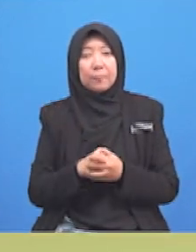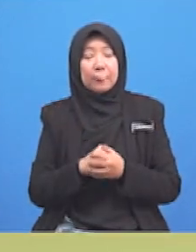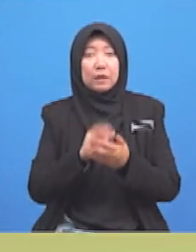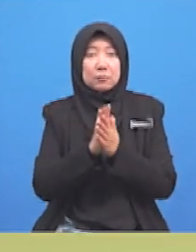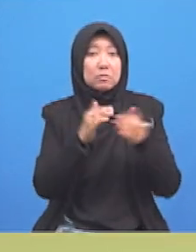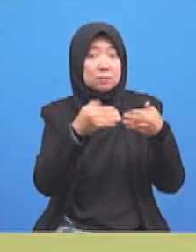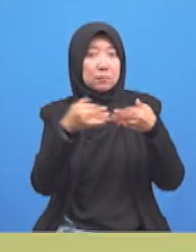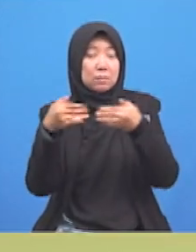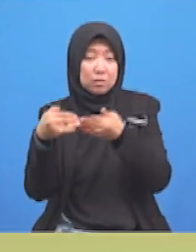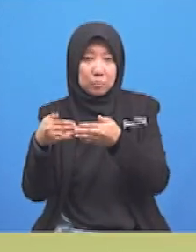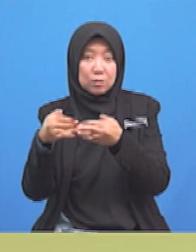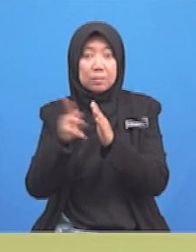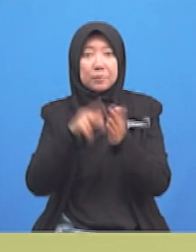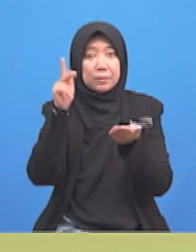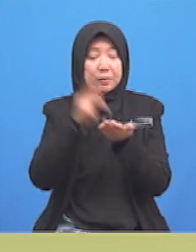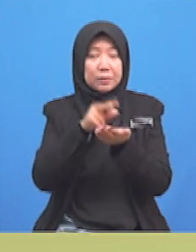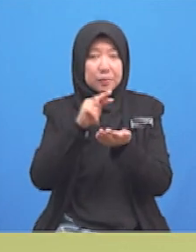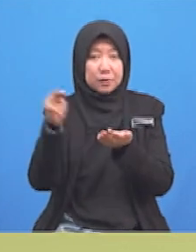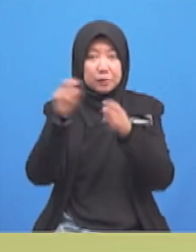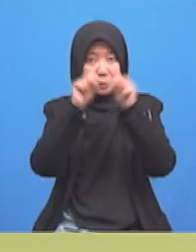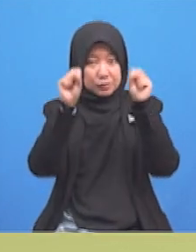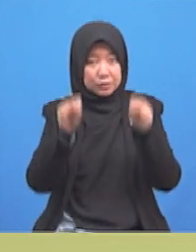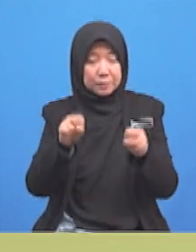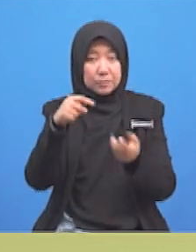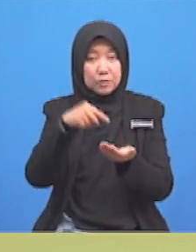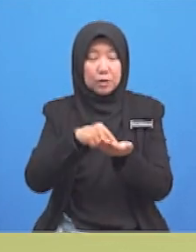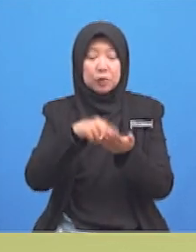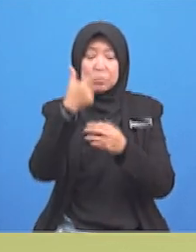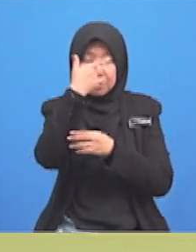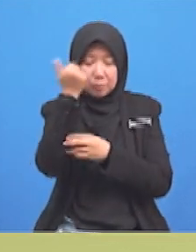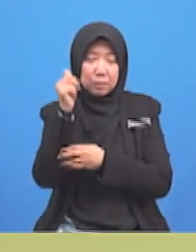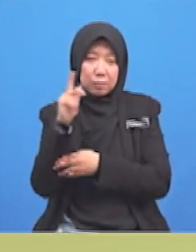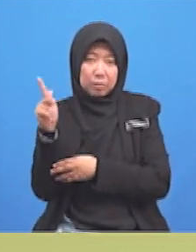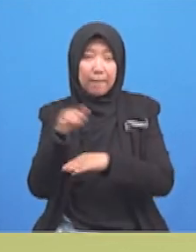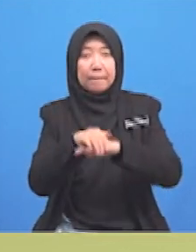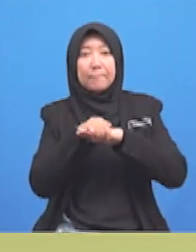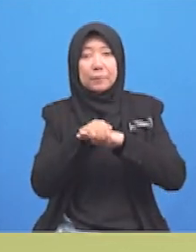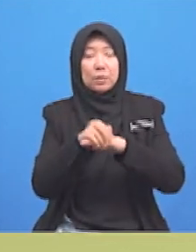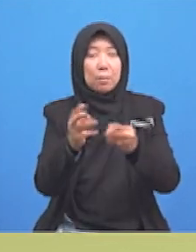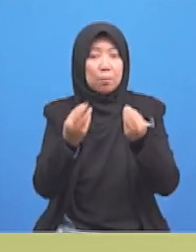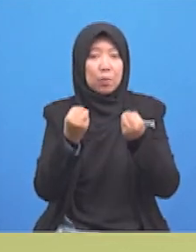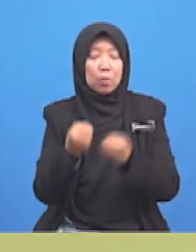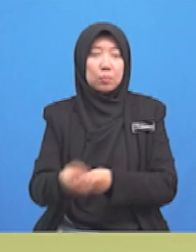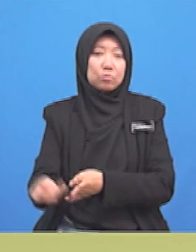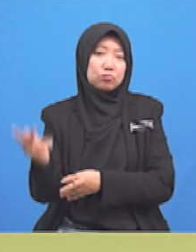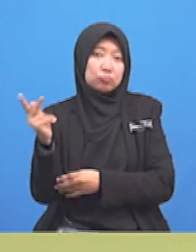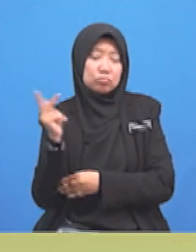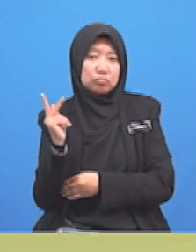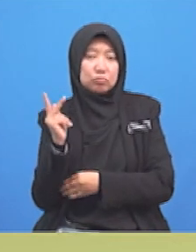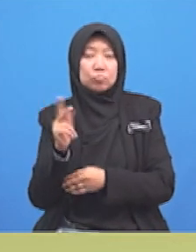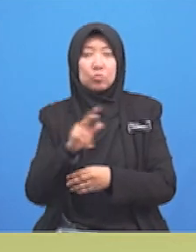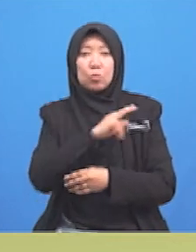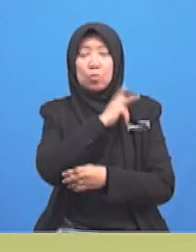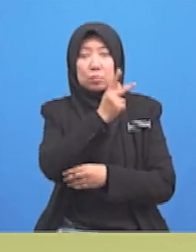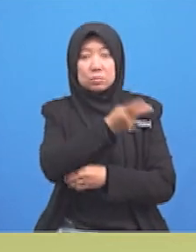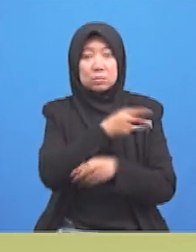Rentetan daripada pengenalan sistem residen ini menyebabkan pihak British mahu mengukuhkan kuasa lagi dengan